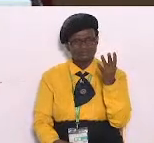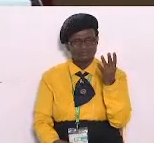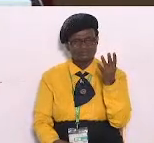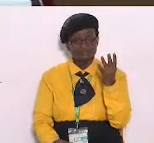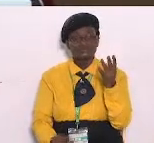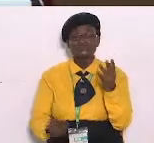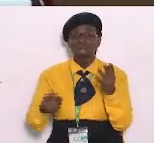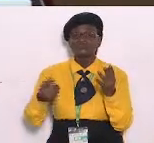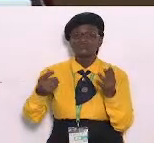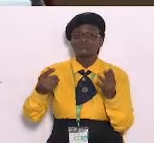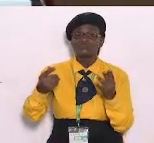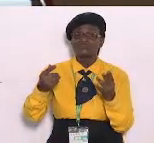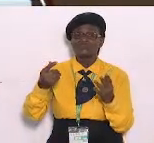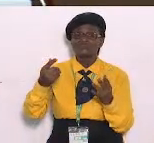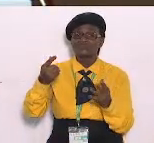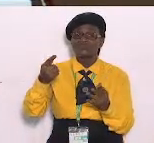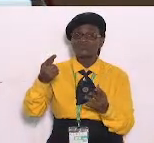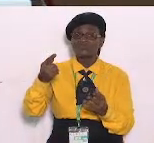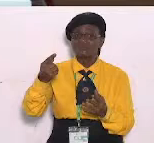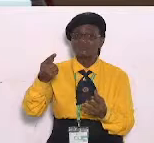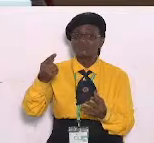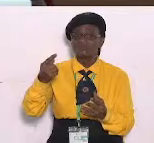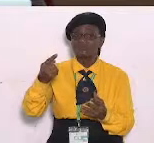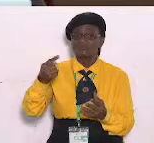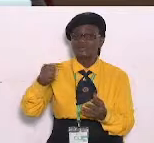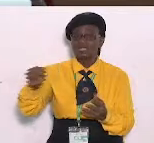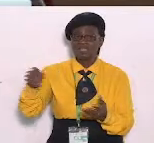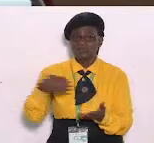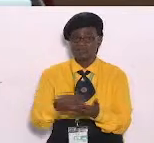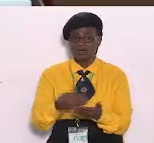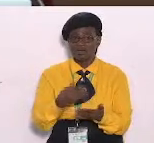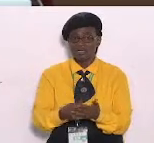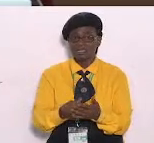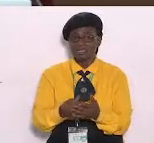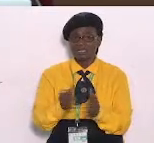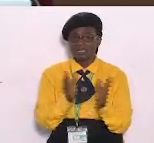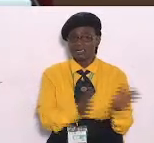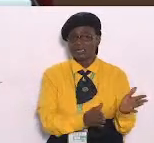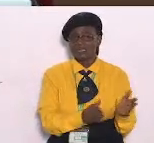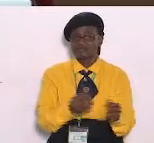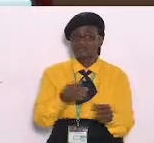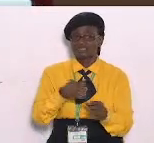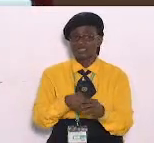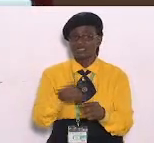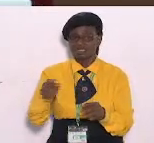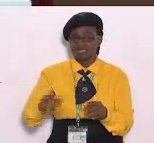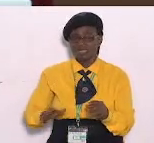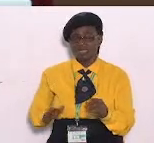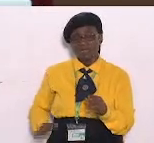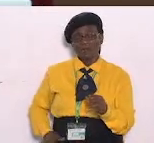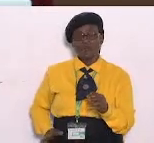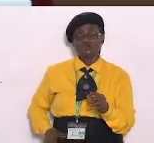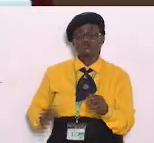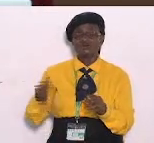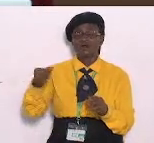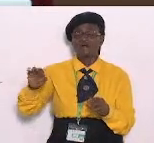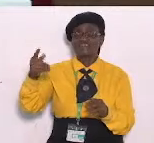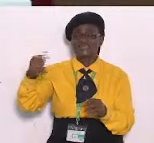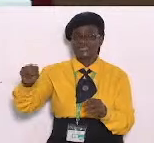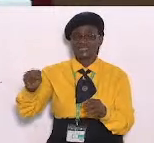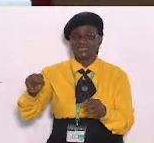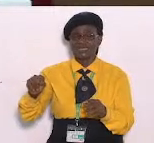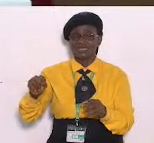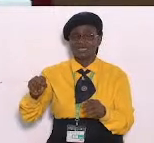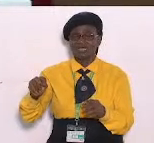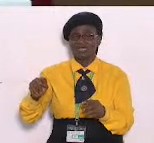pauvre et les revenus les revenus total de l'église était comme mon salaur